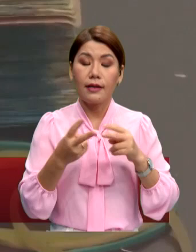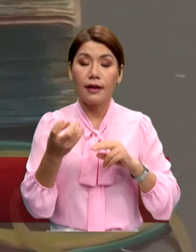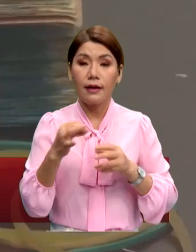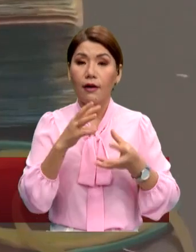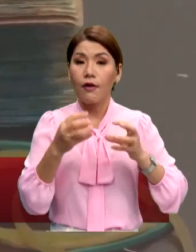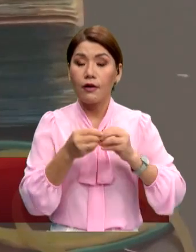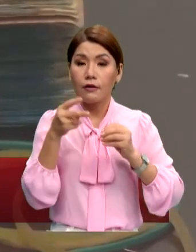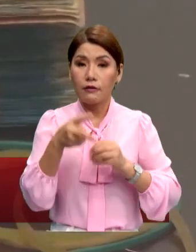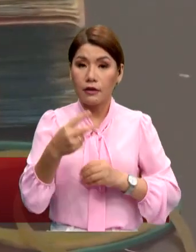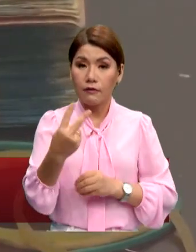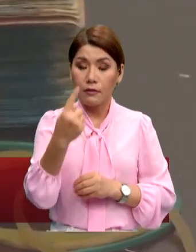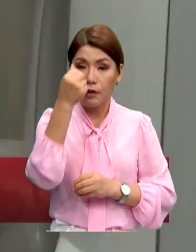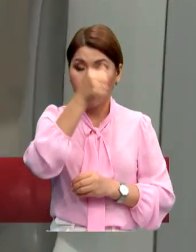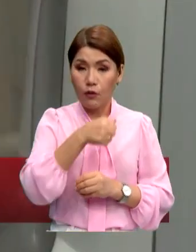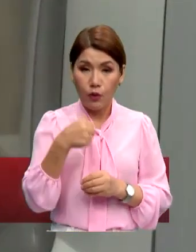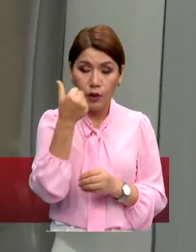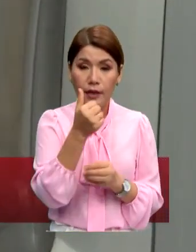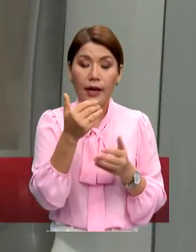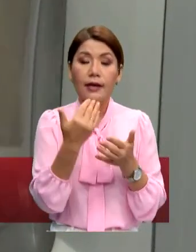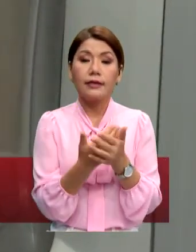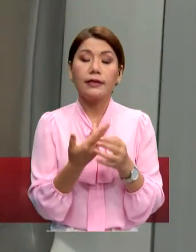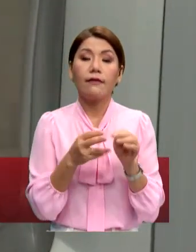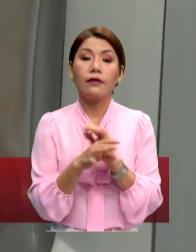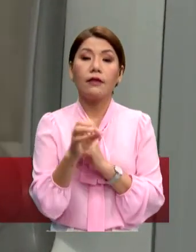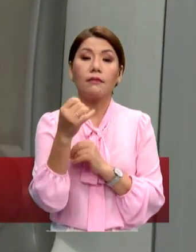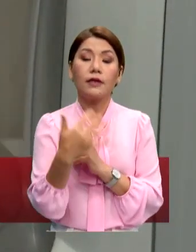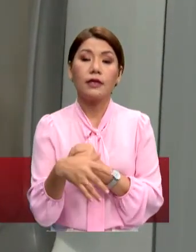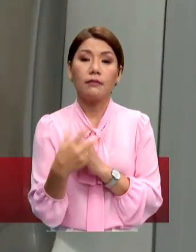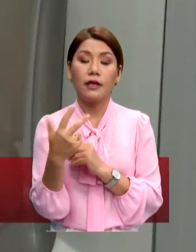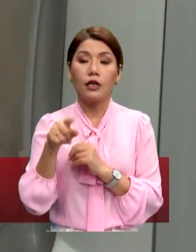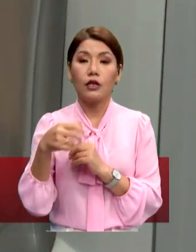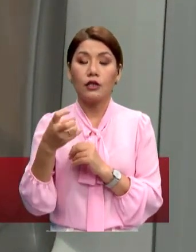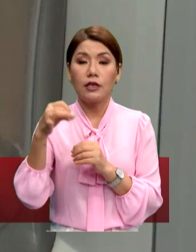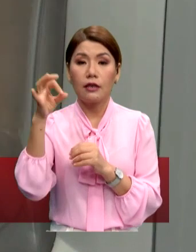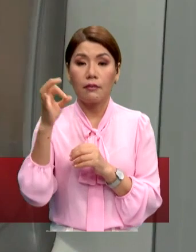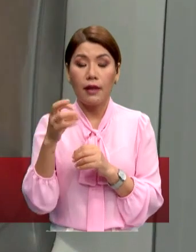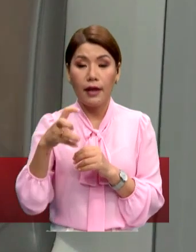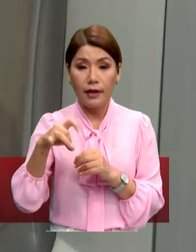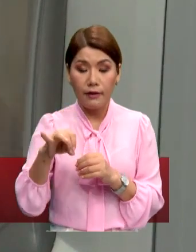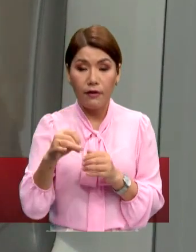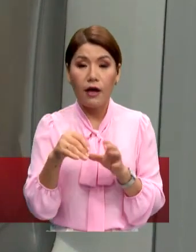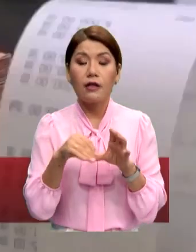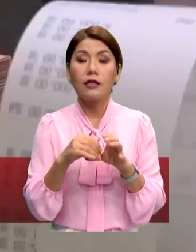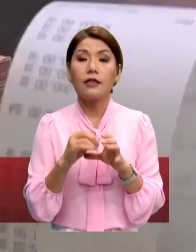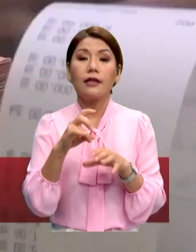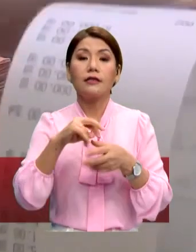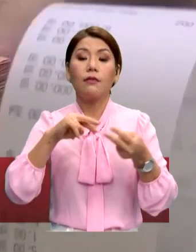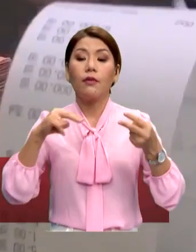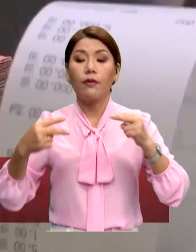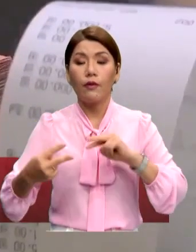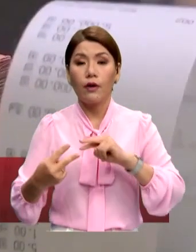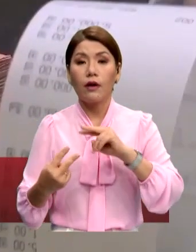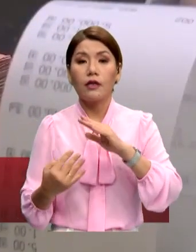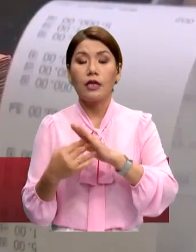итогам 2021 года составил 55,3 миллиарда долларов. В пересчете на нацвалюту эта сумма